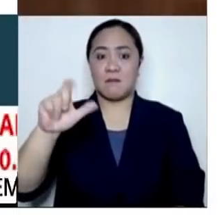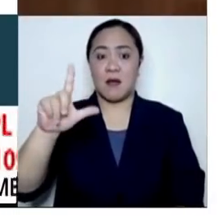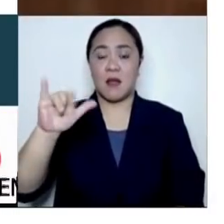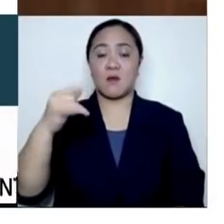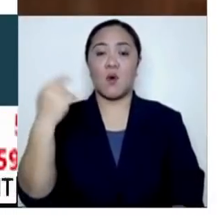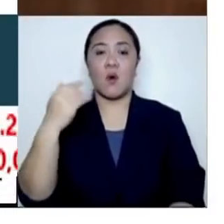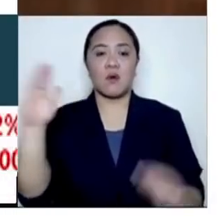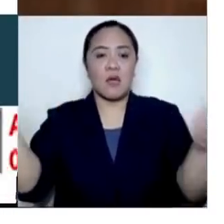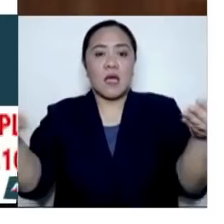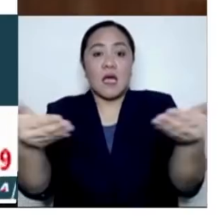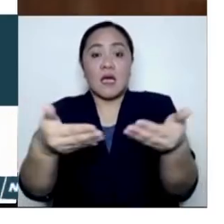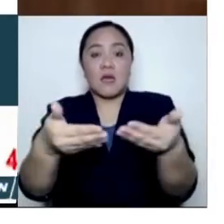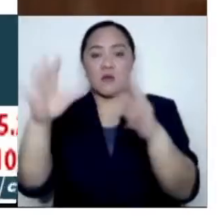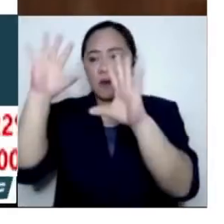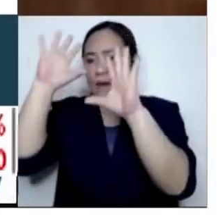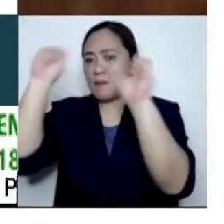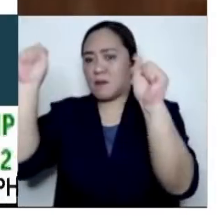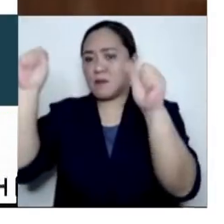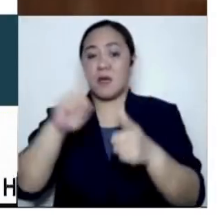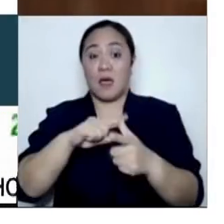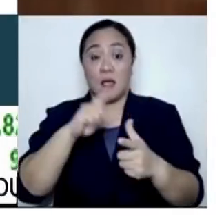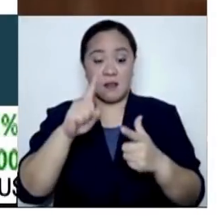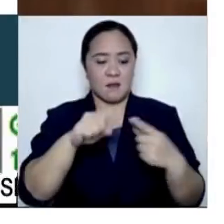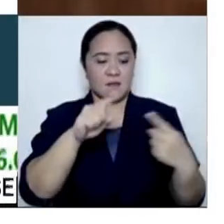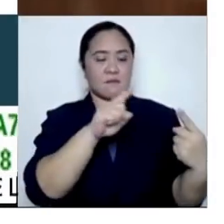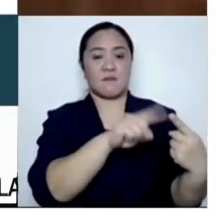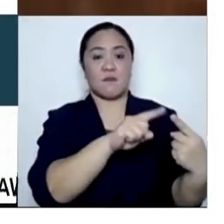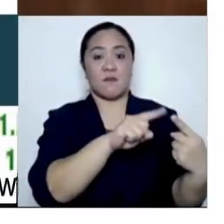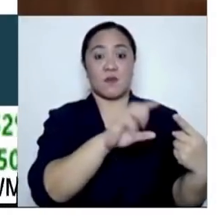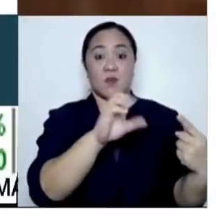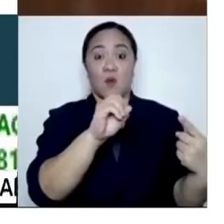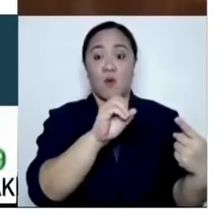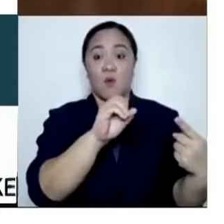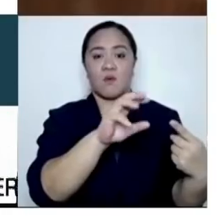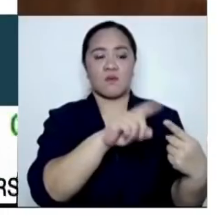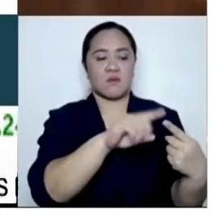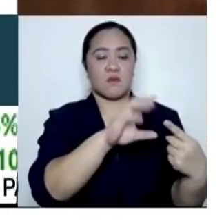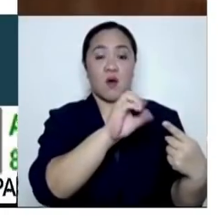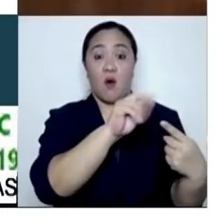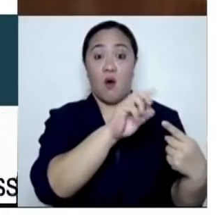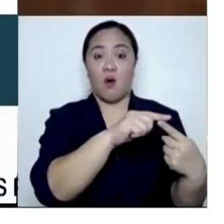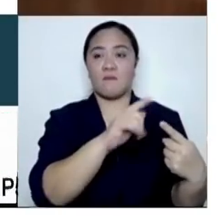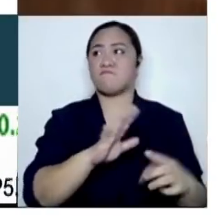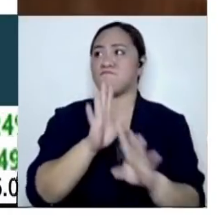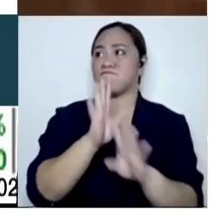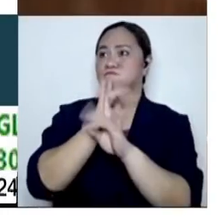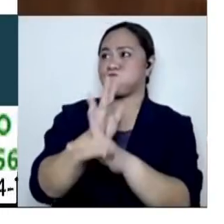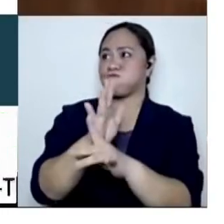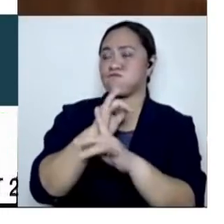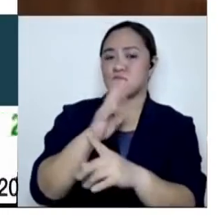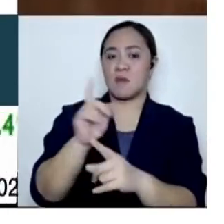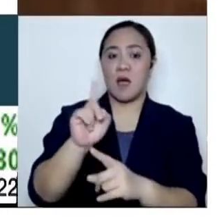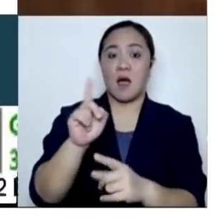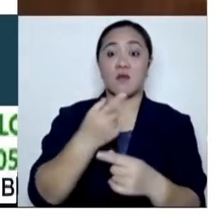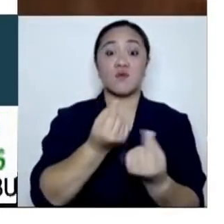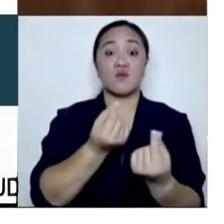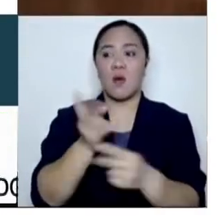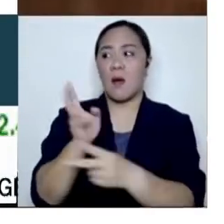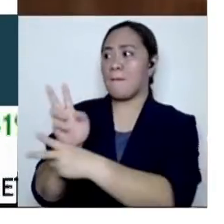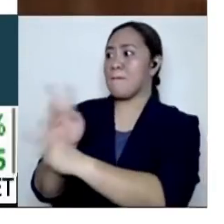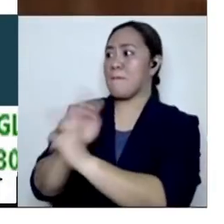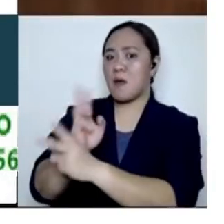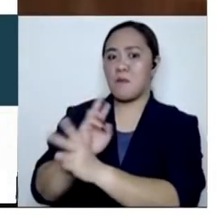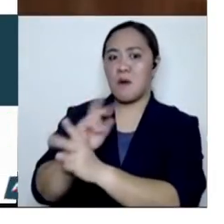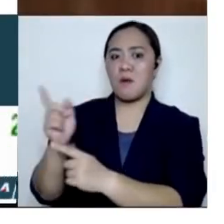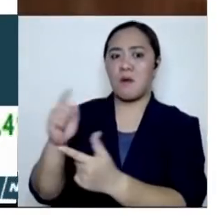And afterwards, nung bumuga na si Lincolnong, pinilit pa namin si Lincolnong? Hindi. Sinabi niya, actually sir, nanghihiram kami ng pera. Actually sir,